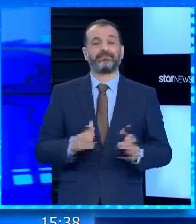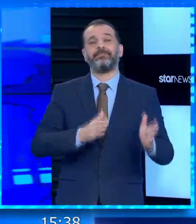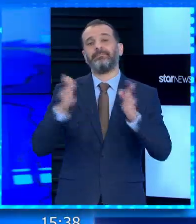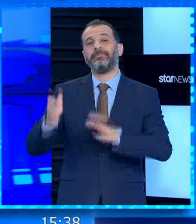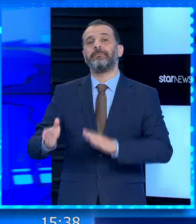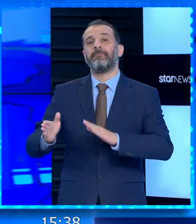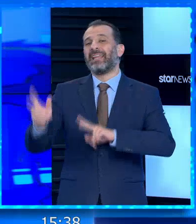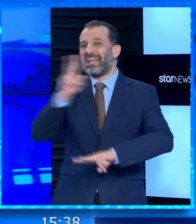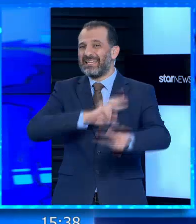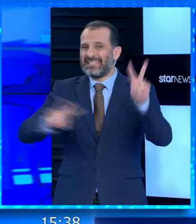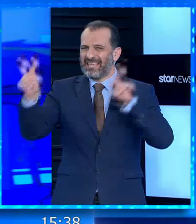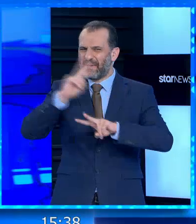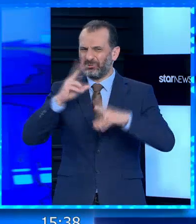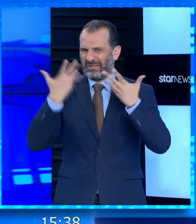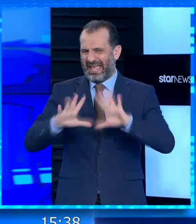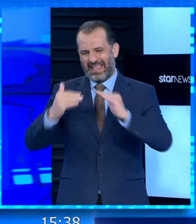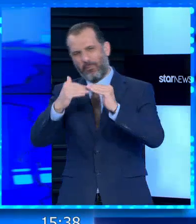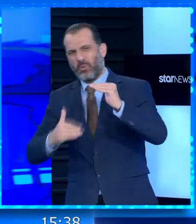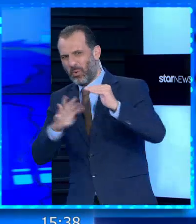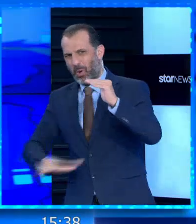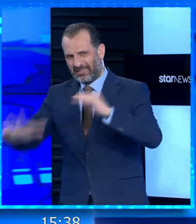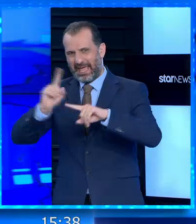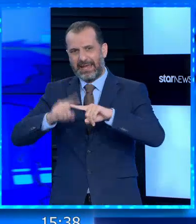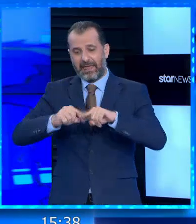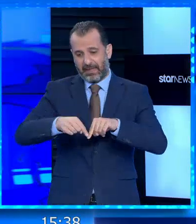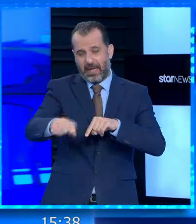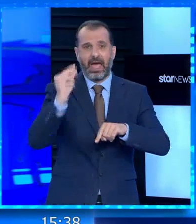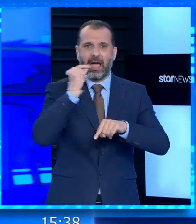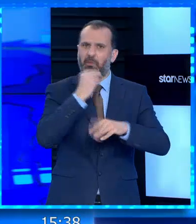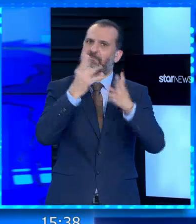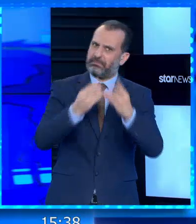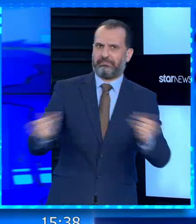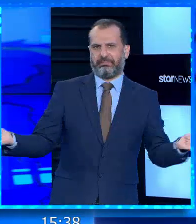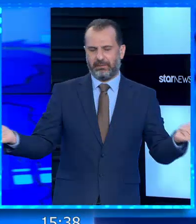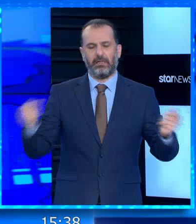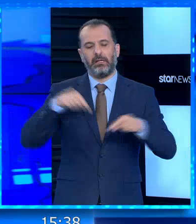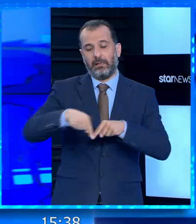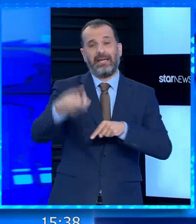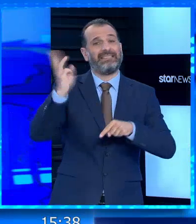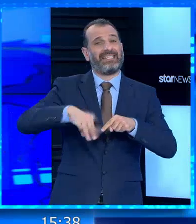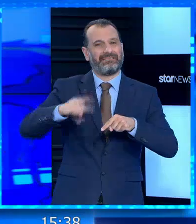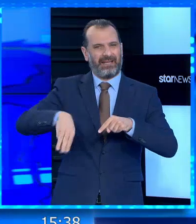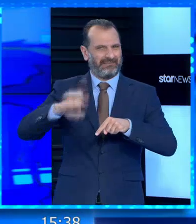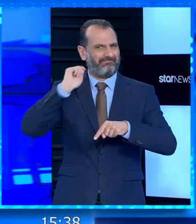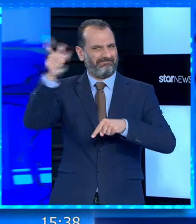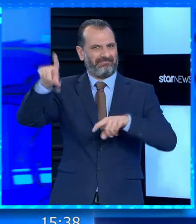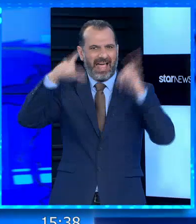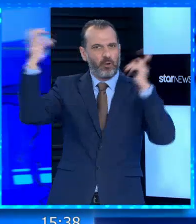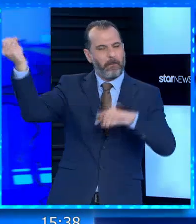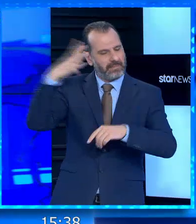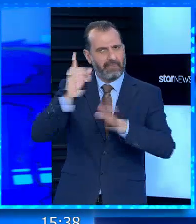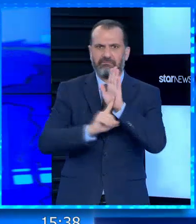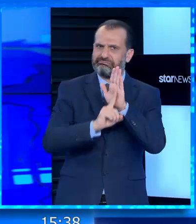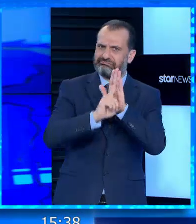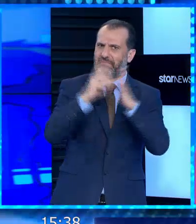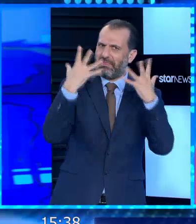Υποχωρεί κυρίες και κύριοι η κακοκαιρία στα νότια της χώρας από αργά το απόγευμα. Αισθητή θα είναι η βελτίωση του καιρού το τρίμερο του Αγίου Πνεύματος με άνοδο της